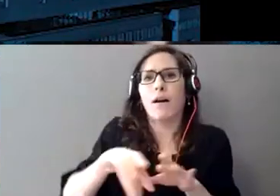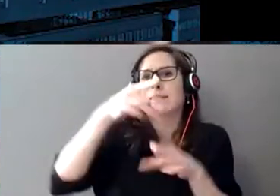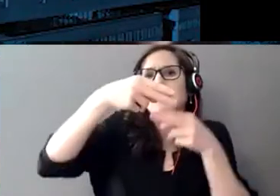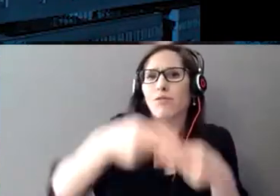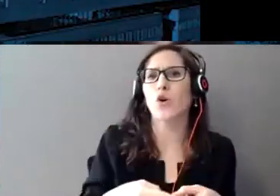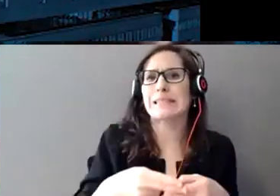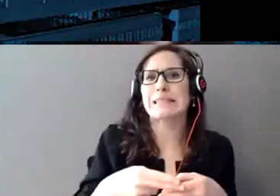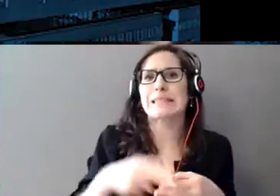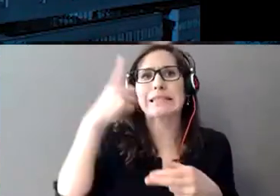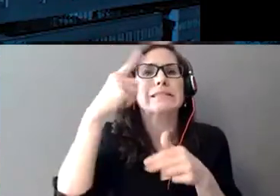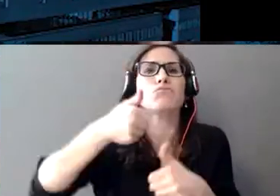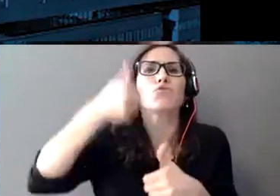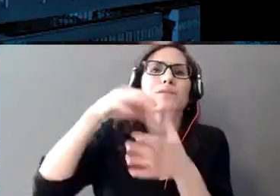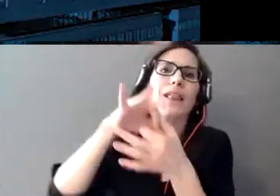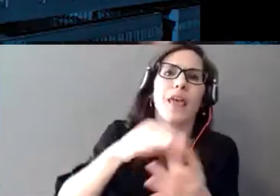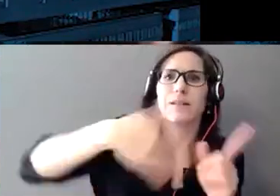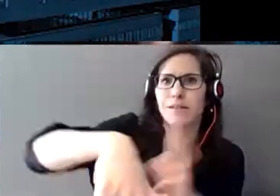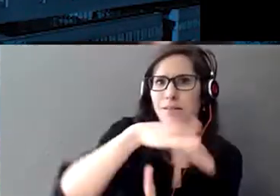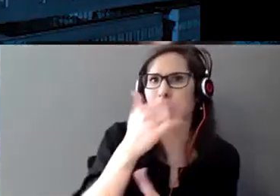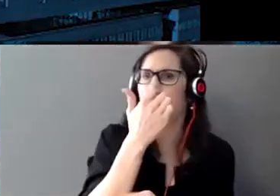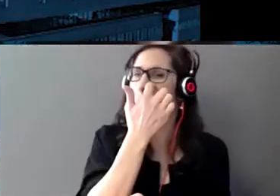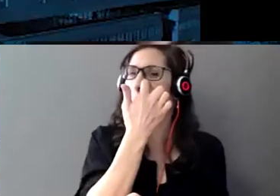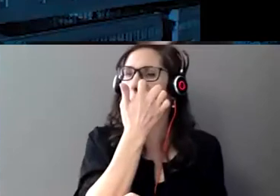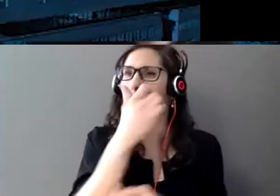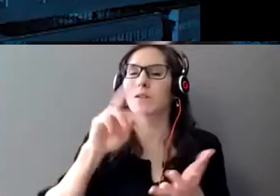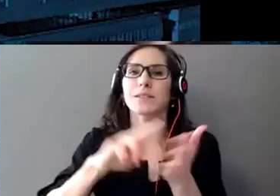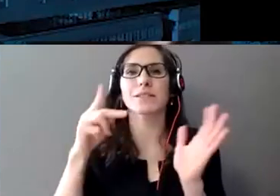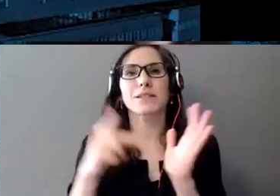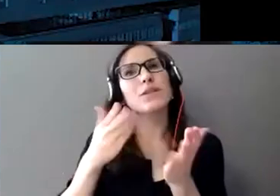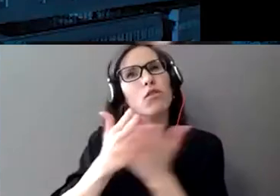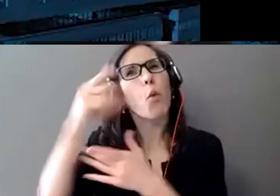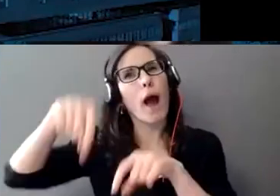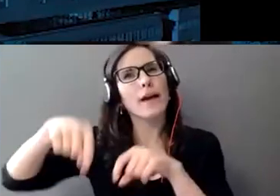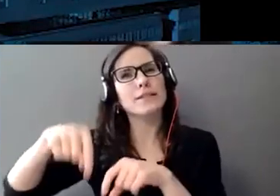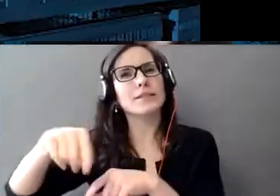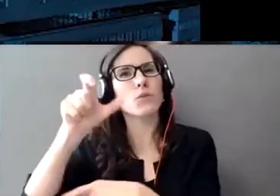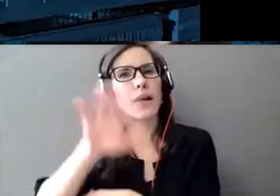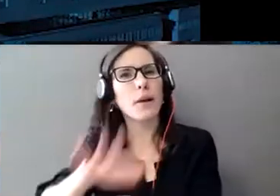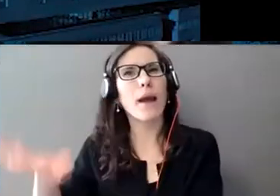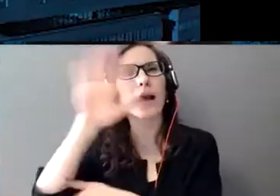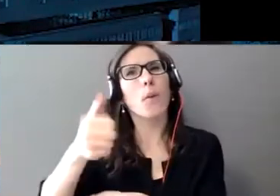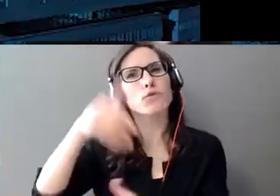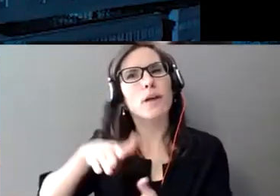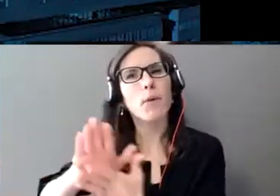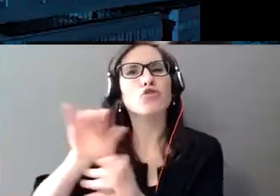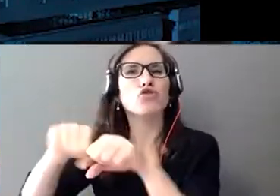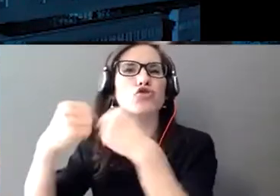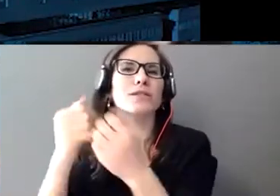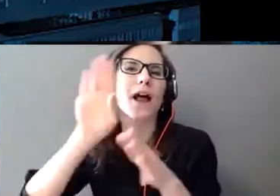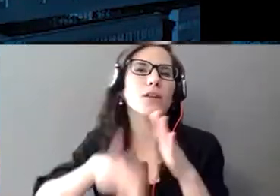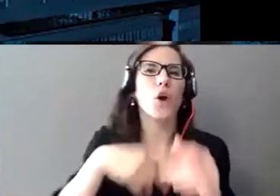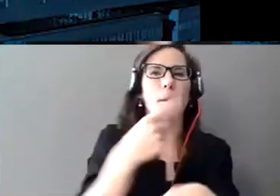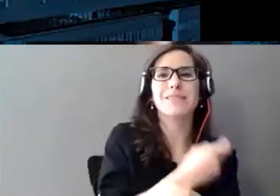proche d'une pratique sociale que d'un modèle médical mais les étudiants et les étudiantes eux ont grandi du primaire au